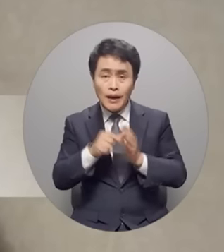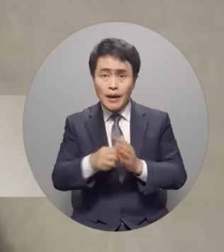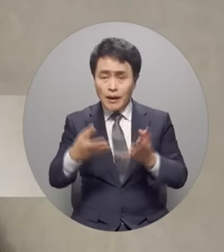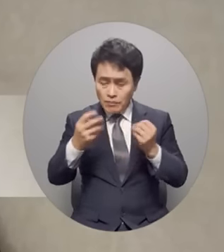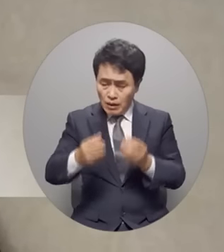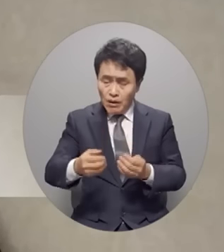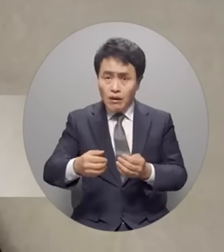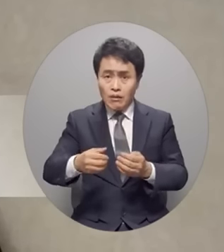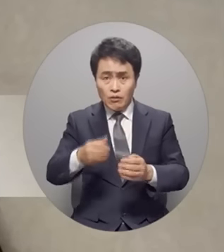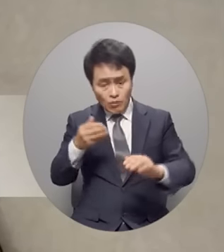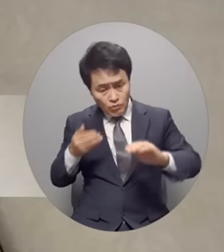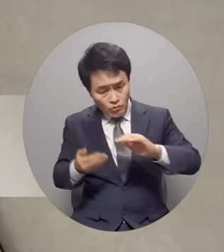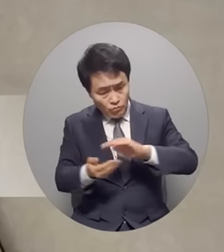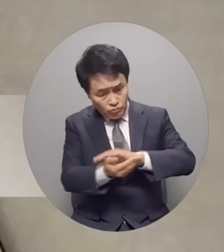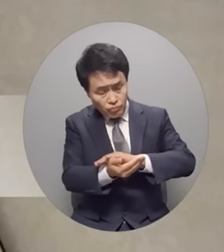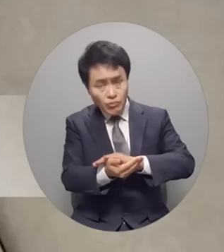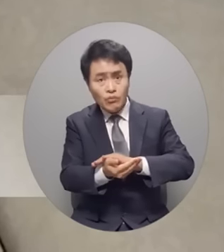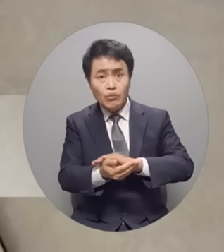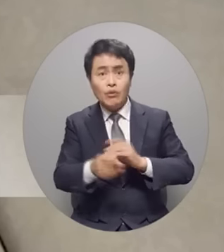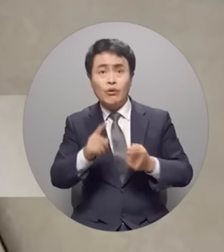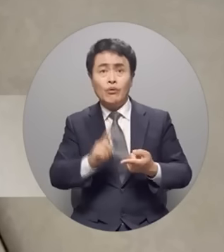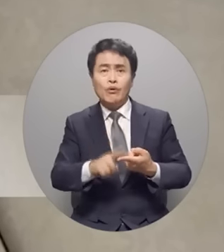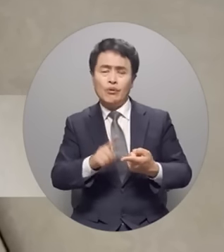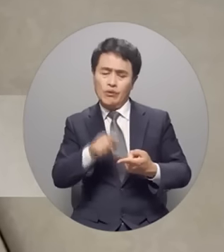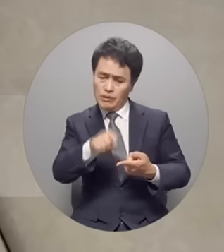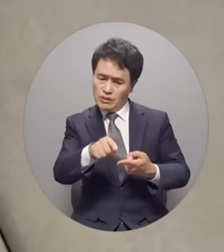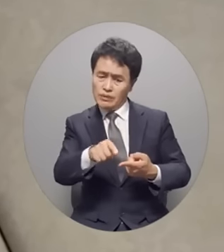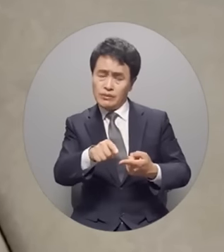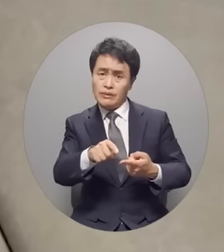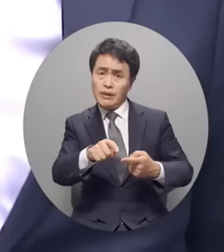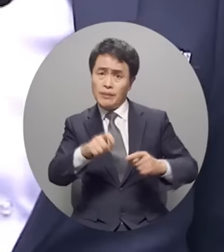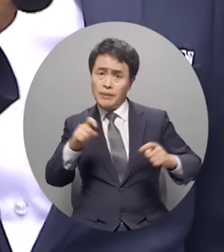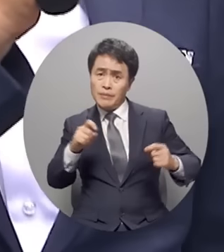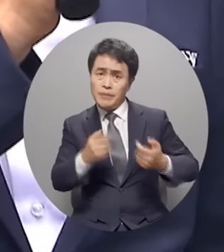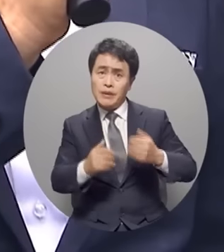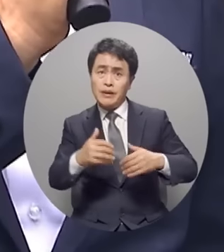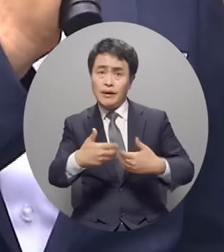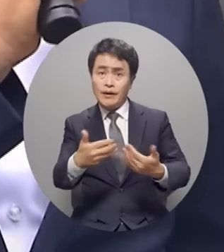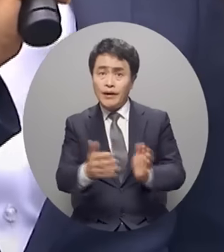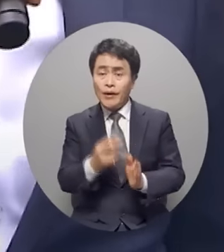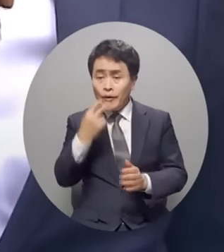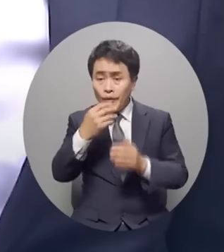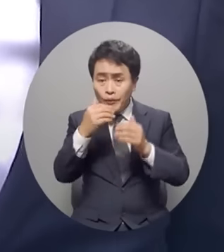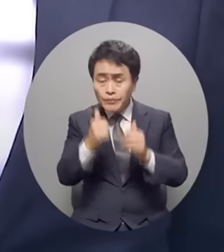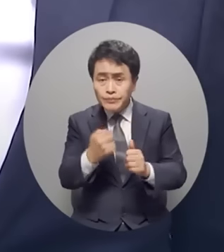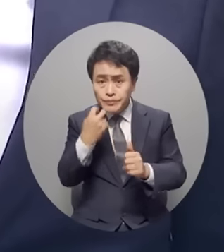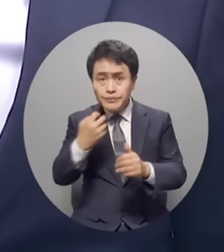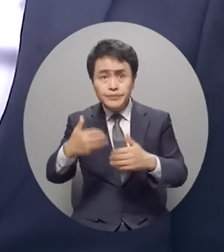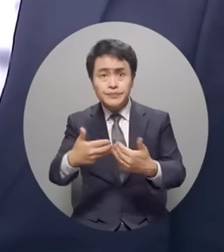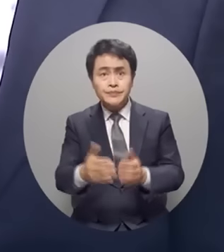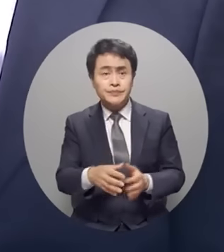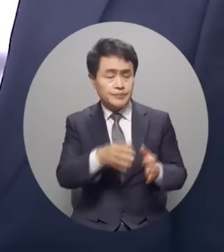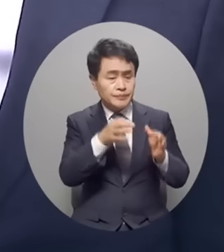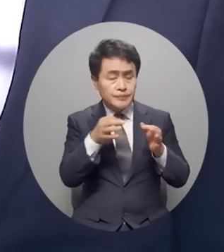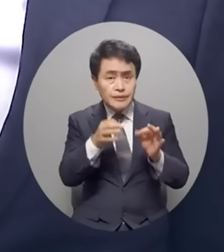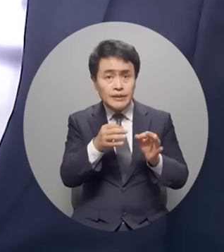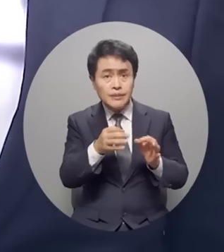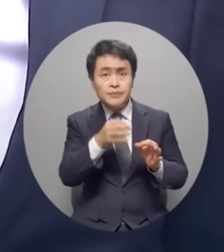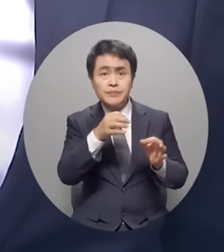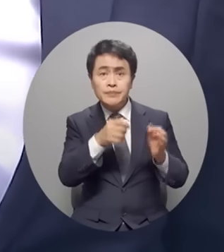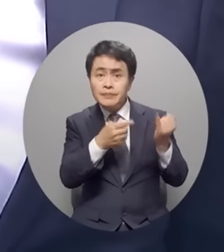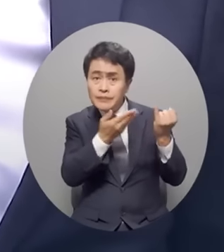원짜리 금품을 주고받은 사실은 다툼의 여지가 없습니다 다만 검찰 수사팀과 김여사 측은이